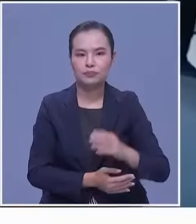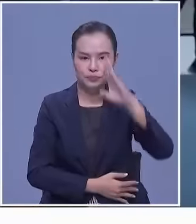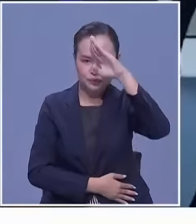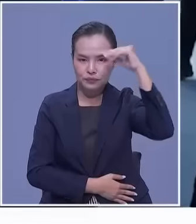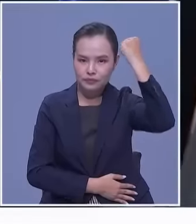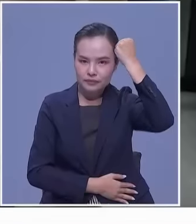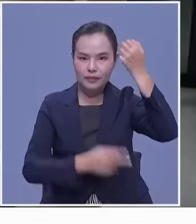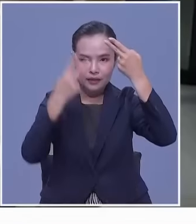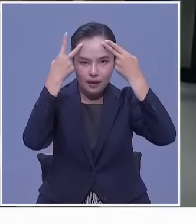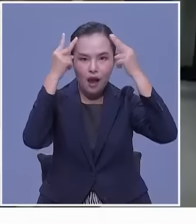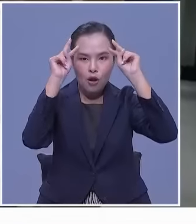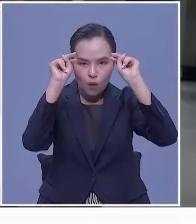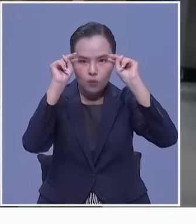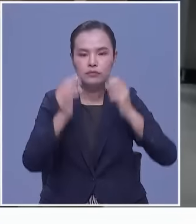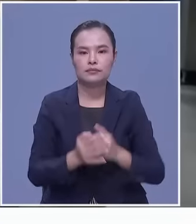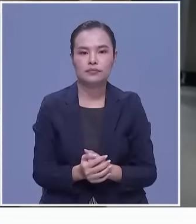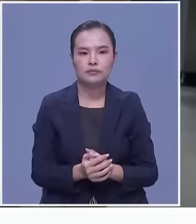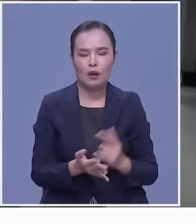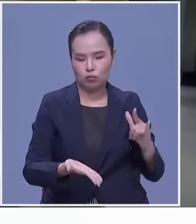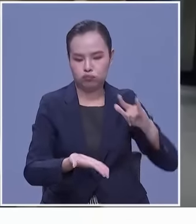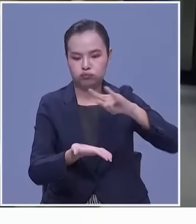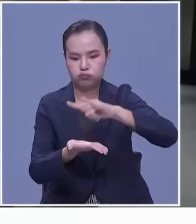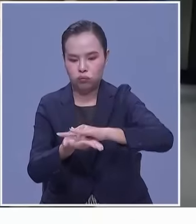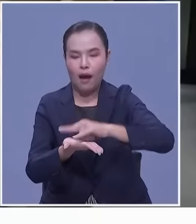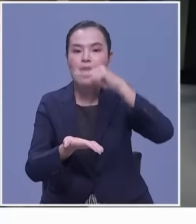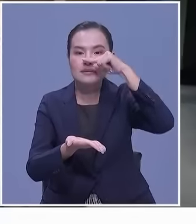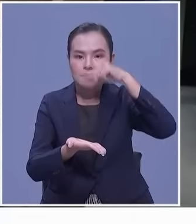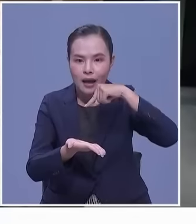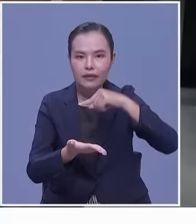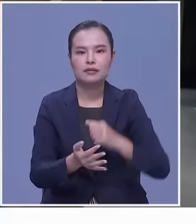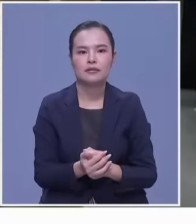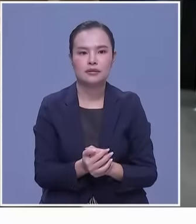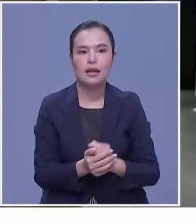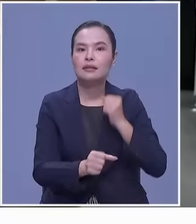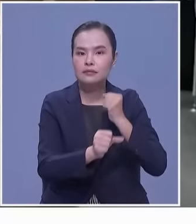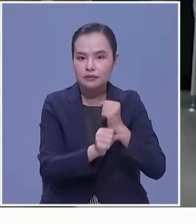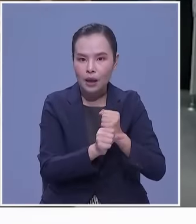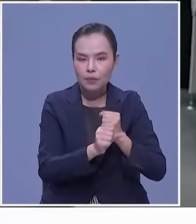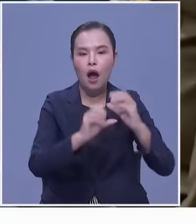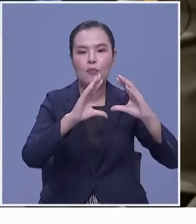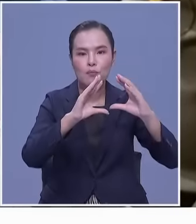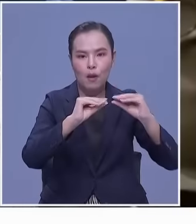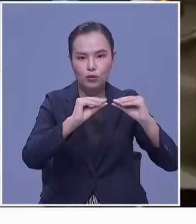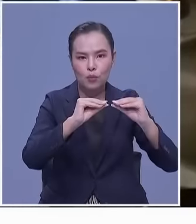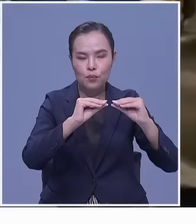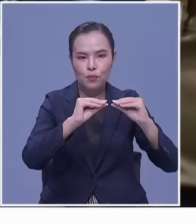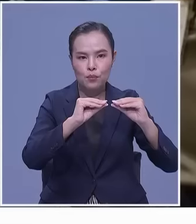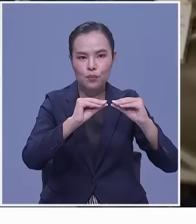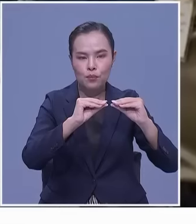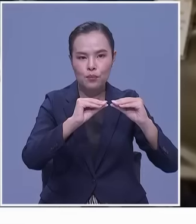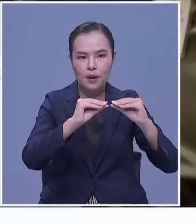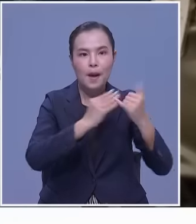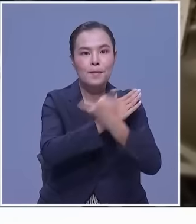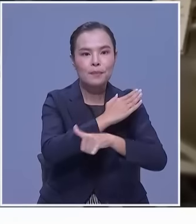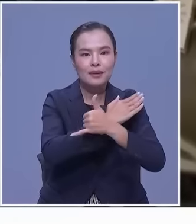ทองธาชินวัตรนายกรัฐมนตรีเดินทางกลับถึงประเทศไทยนะครับหลังจากเสร็จสุ้นอ่าเสร็จสิ้นการประชุมนะครับเ่อที่กรุงโดฮา